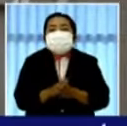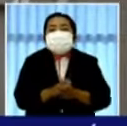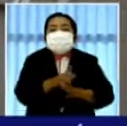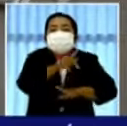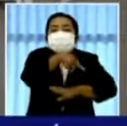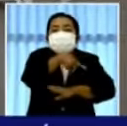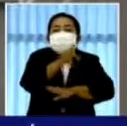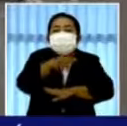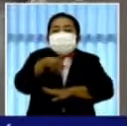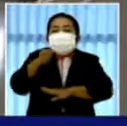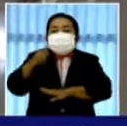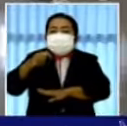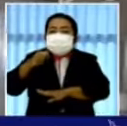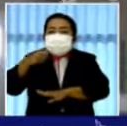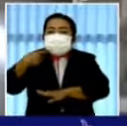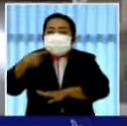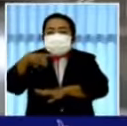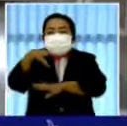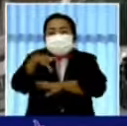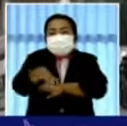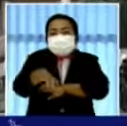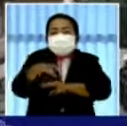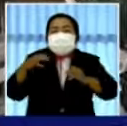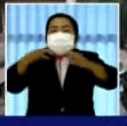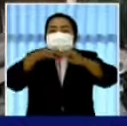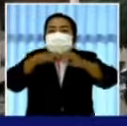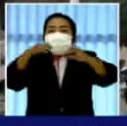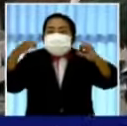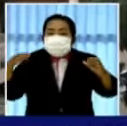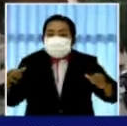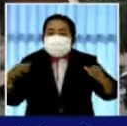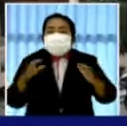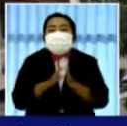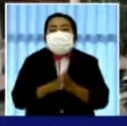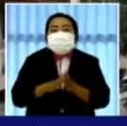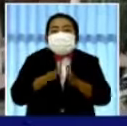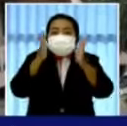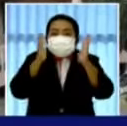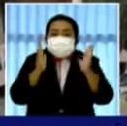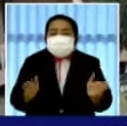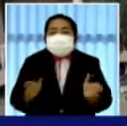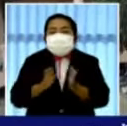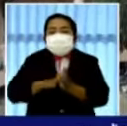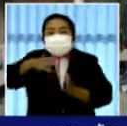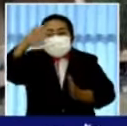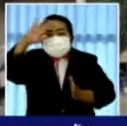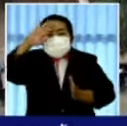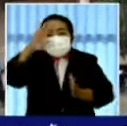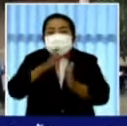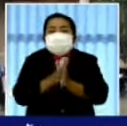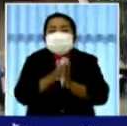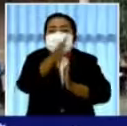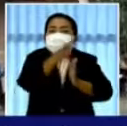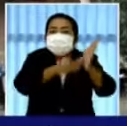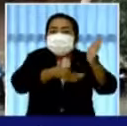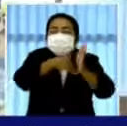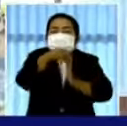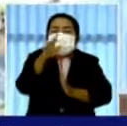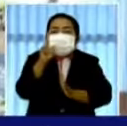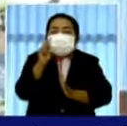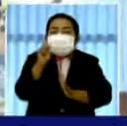จัดตั้งสถานแยกจากผู้ติดเชื้อในชุมชนว่าข้อมูลที่ไอโซเลชั่นทุกตำบลเพื่อรองรับผู้ป่วยสีเขียวครับที่มาจากโรงพยาบาลสนามก็เป็น